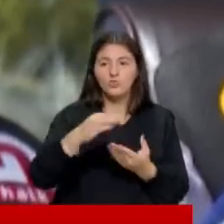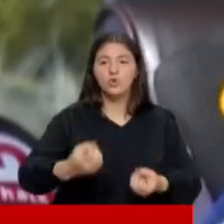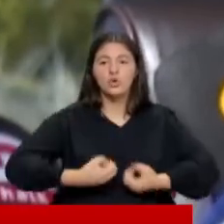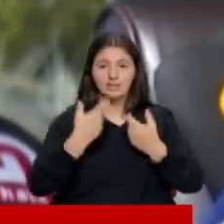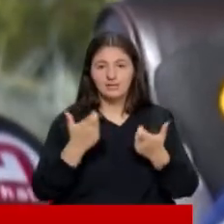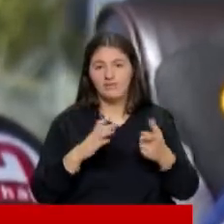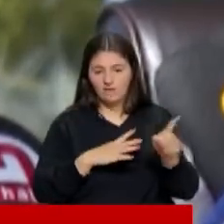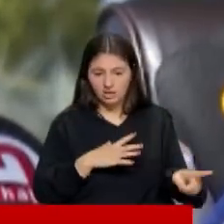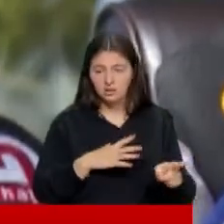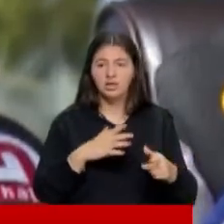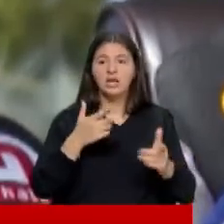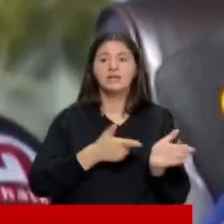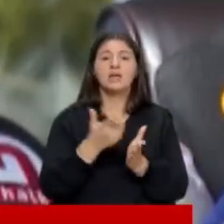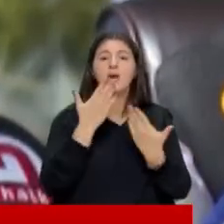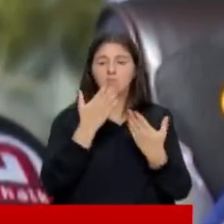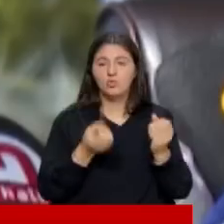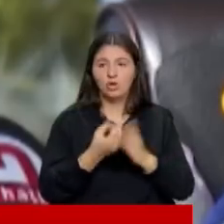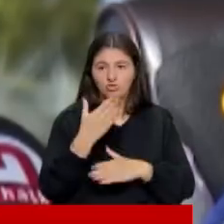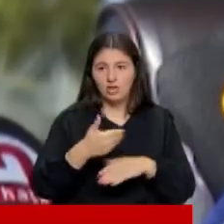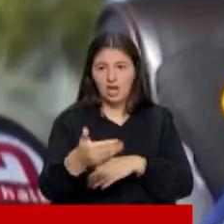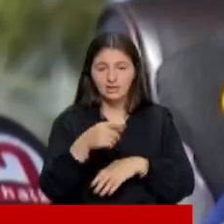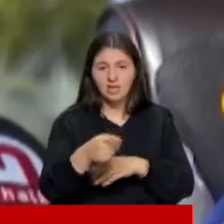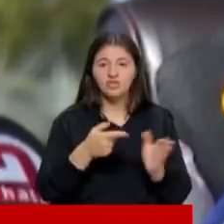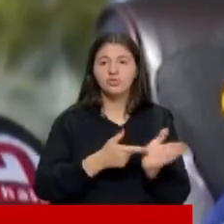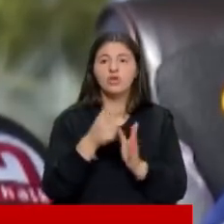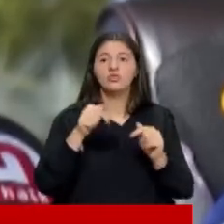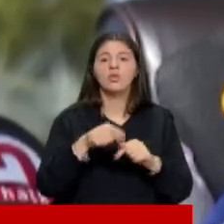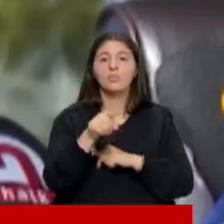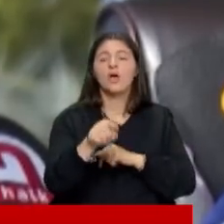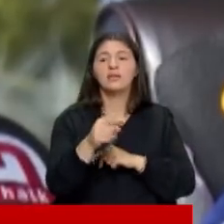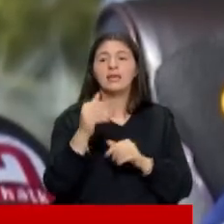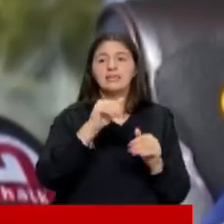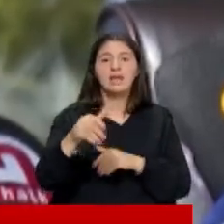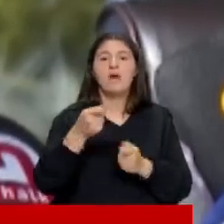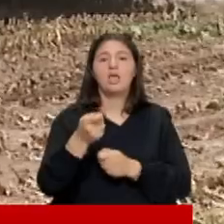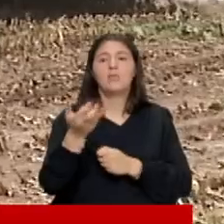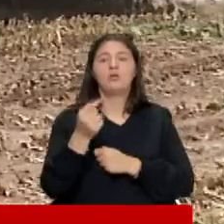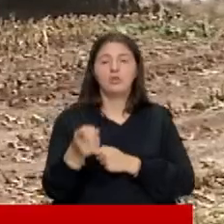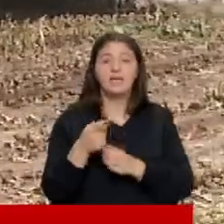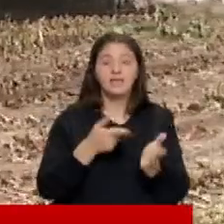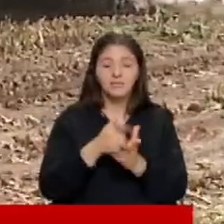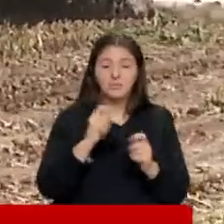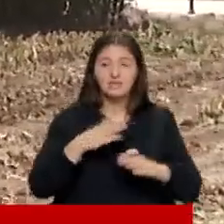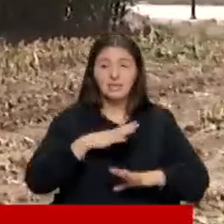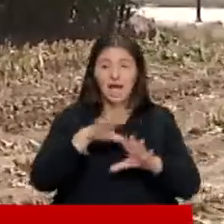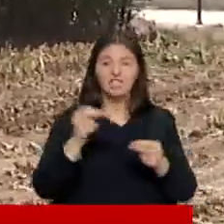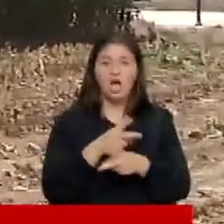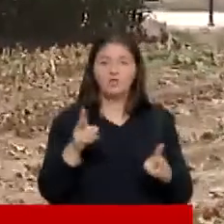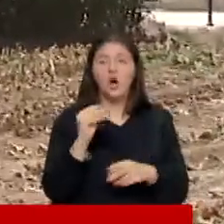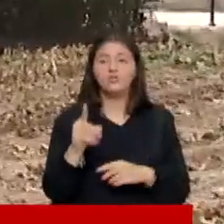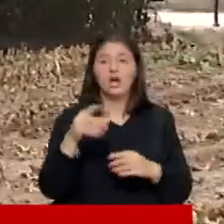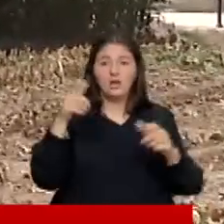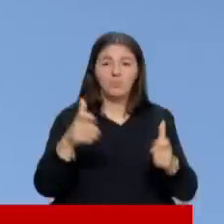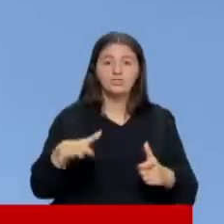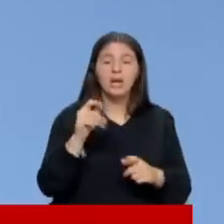yer var tarım Akademisi kurulacak ileride Çiftçiler şu anda burada gelip eğitim alıyorlar tarım yapmak isteyen herkese açık olacak